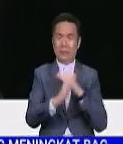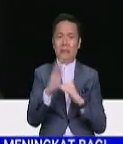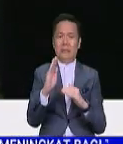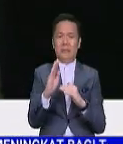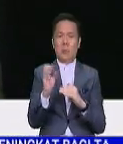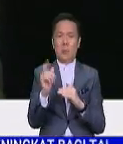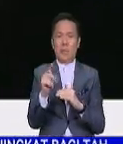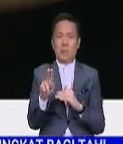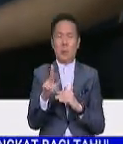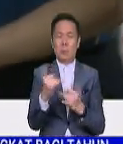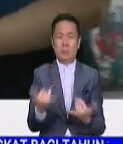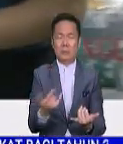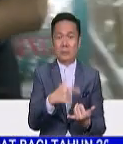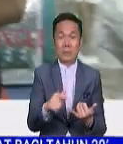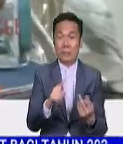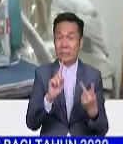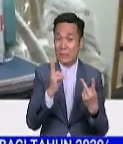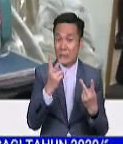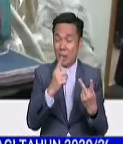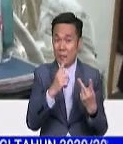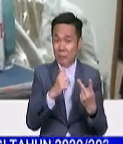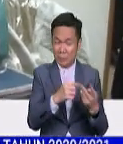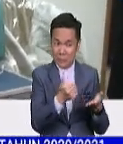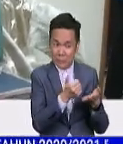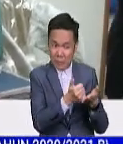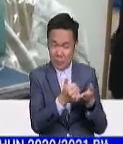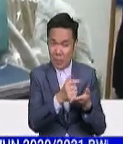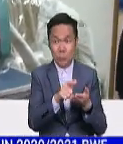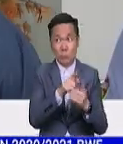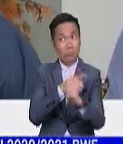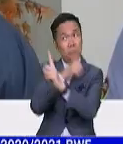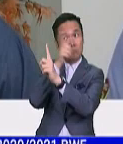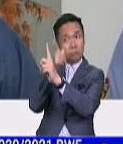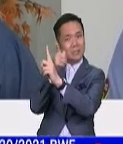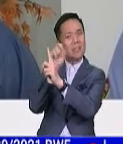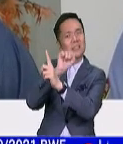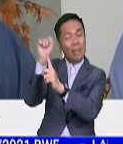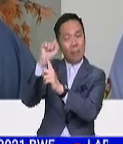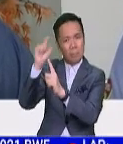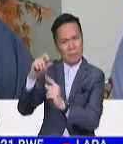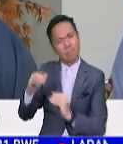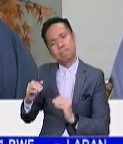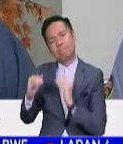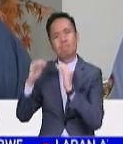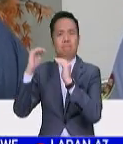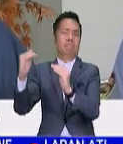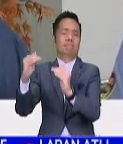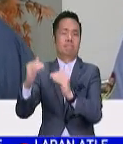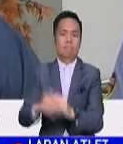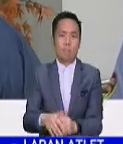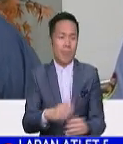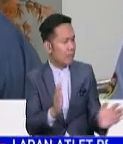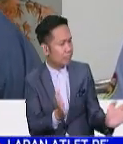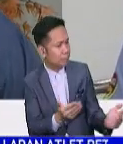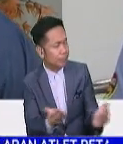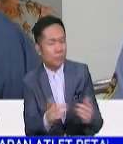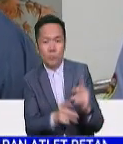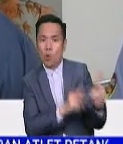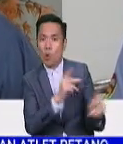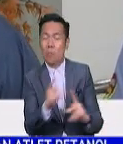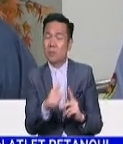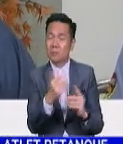sekaligus seiring matlamat Halah 7 Sabah maju jaya membangunkan kembali mereka yang